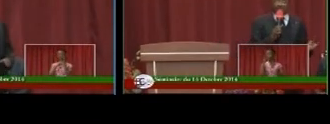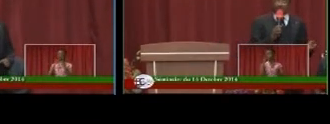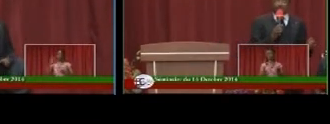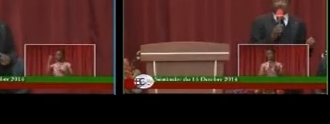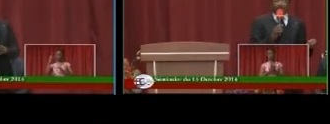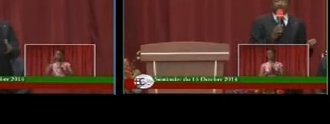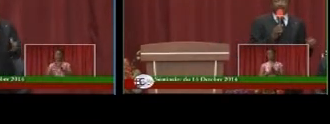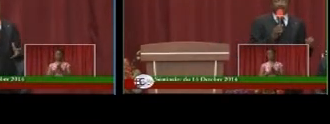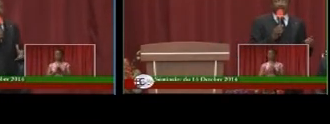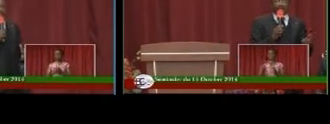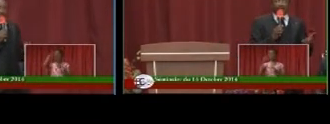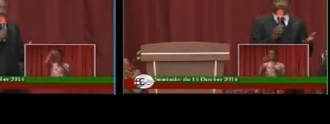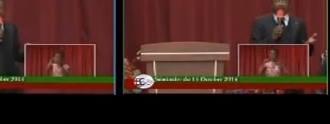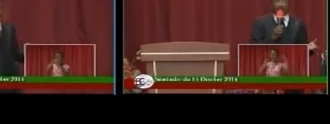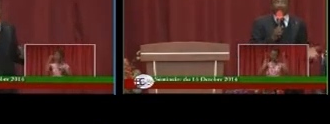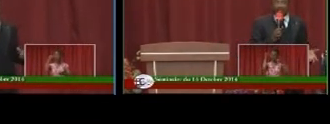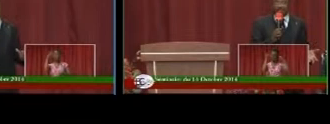entré.